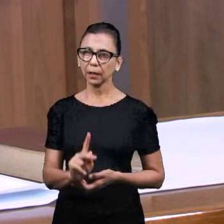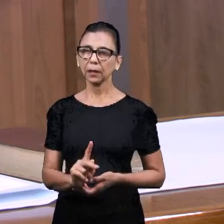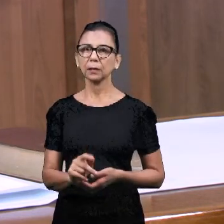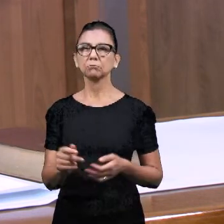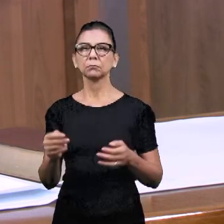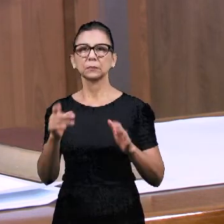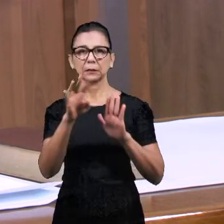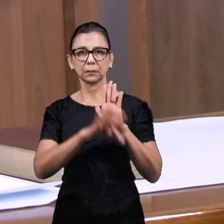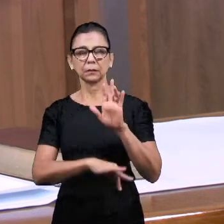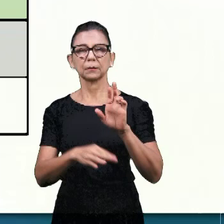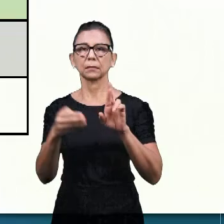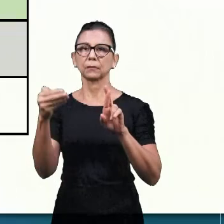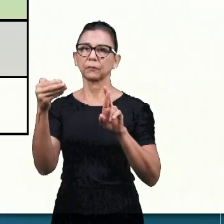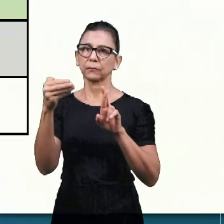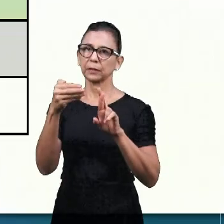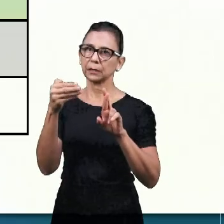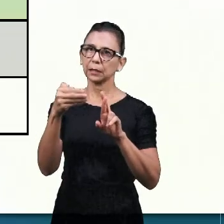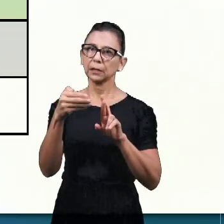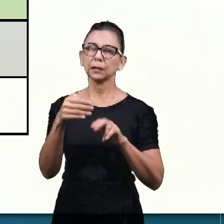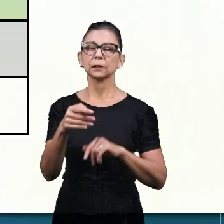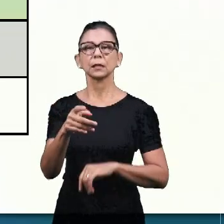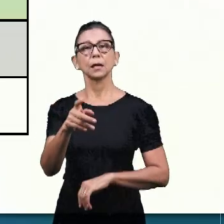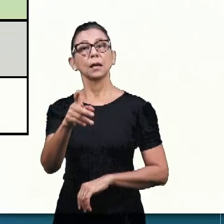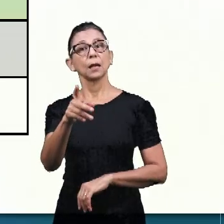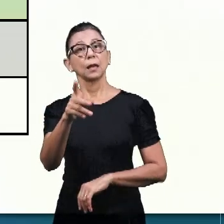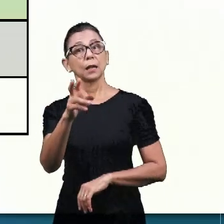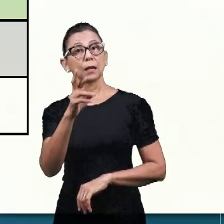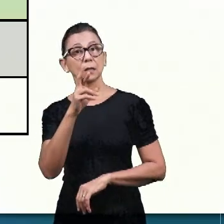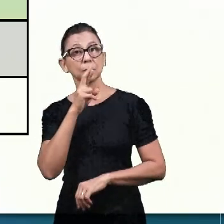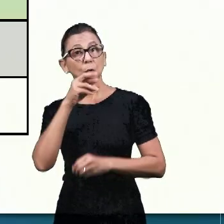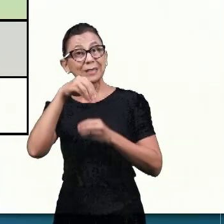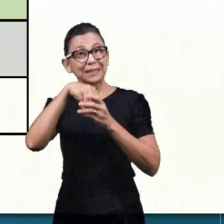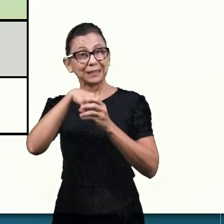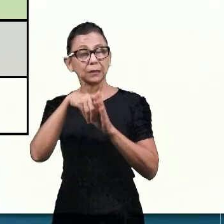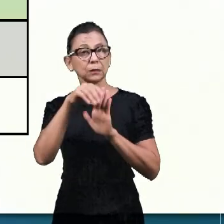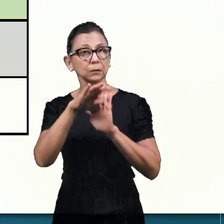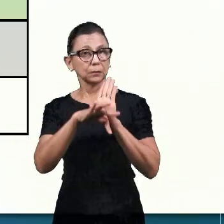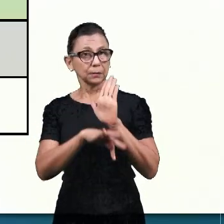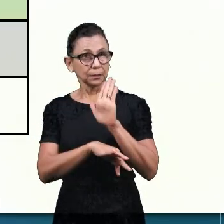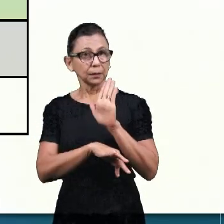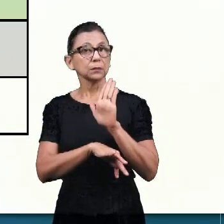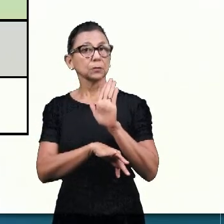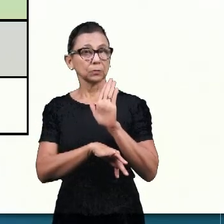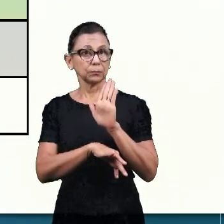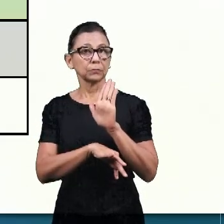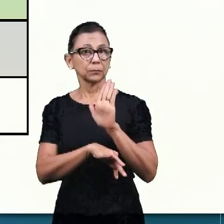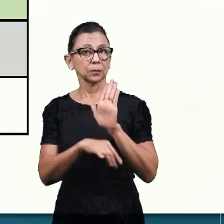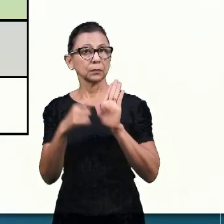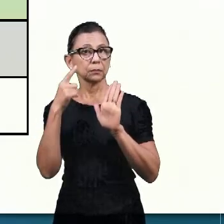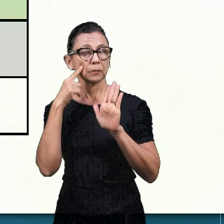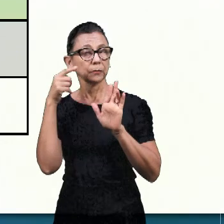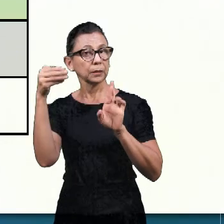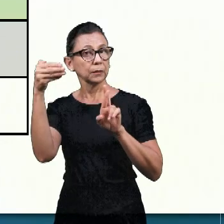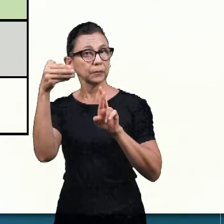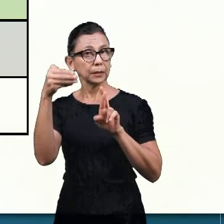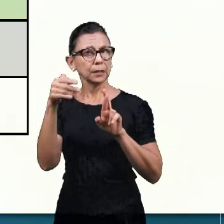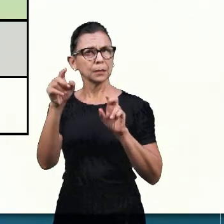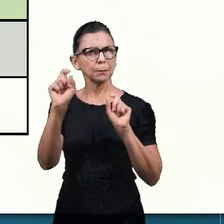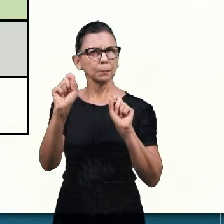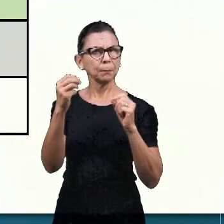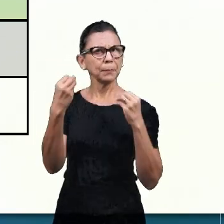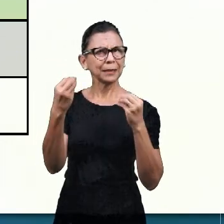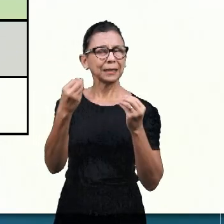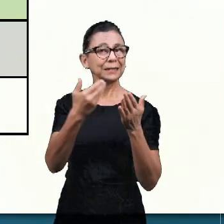de référence, des textes où les réponses se trouvent dans ces textes. Vous allez donc étudier